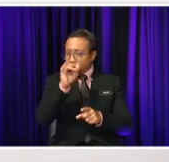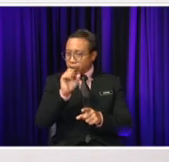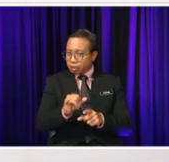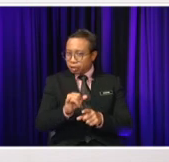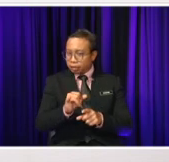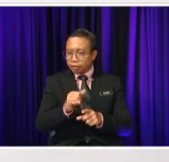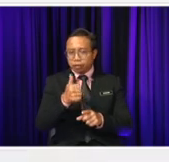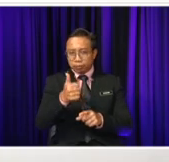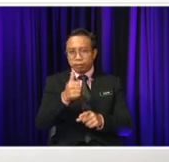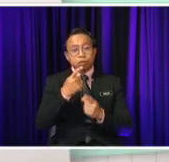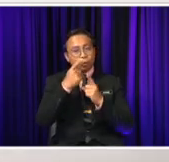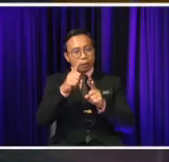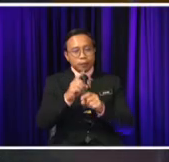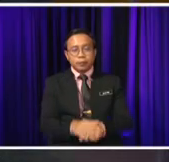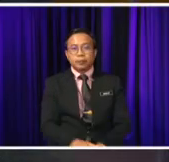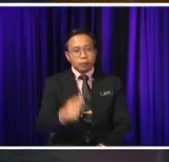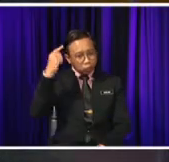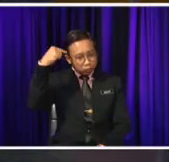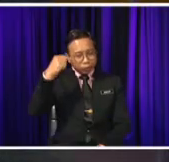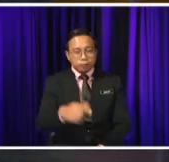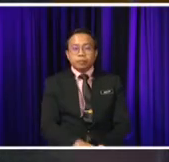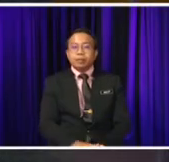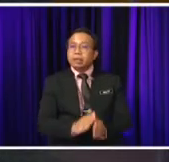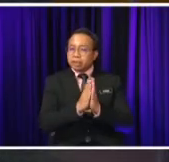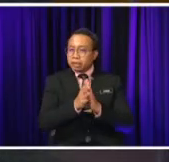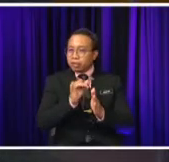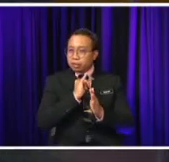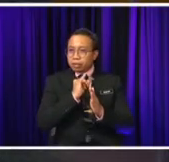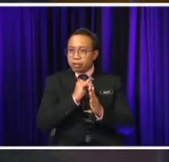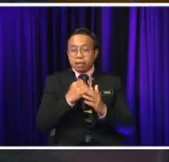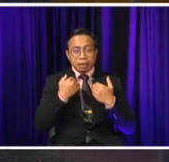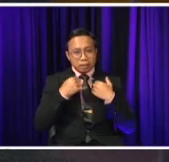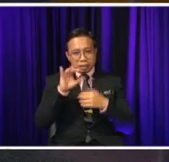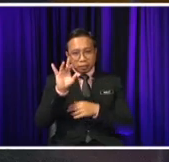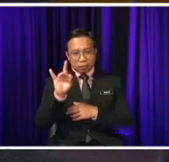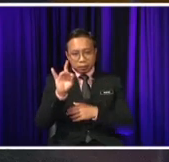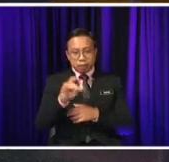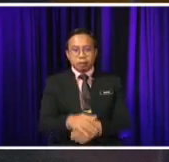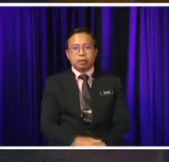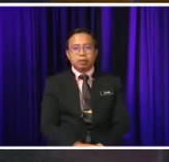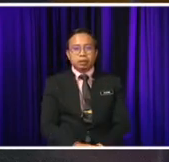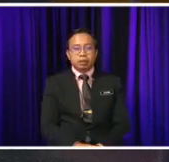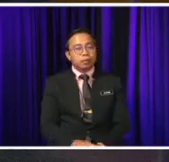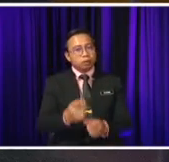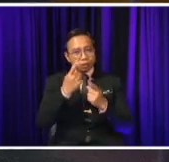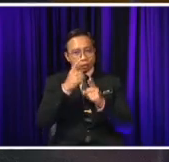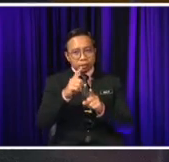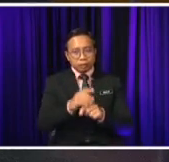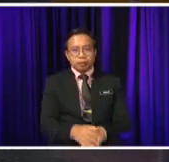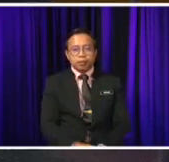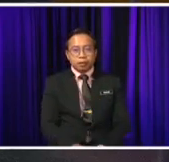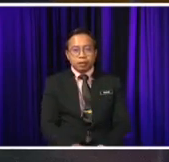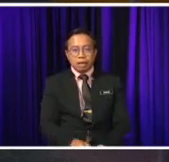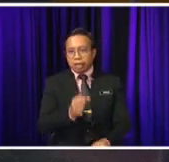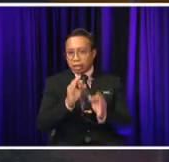sekali jawabannya Nah jadi saya saya Sebenarnya dia dapat jadi guys enggak jawab tapi sebenarnya Lumayan